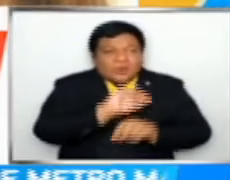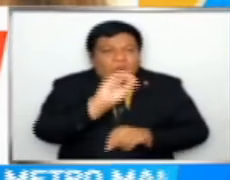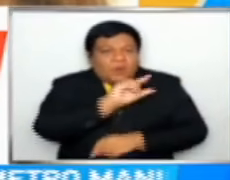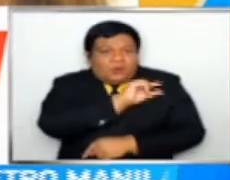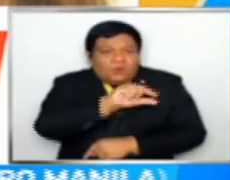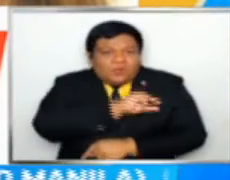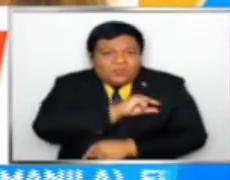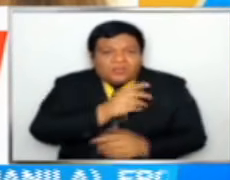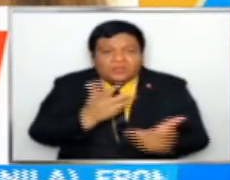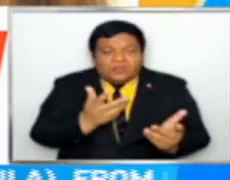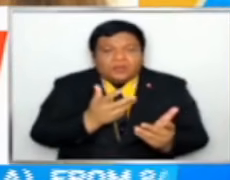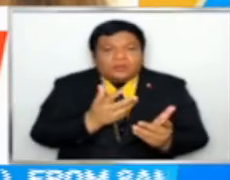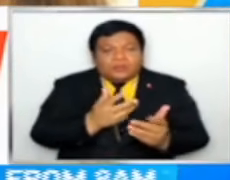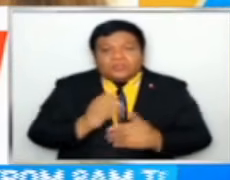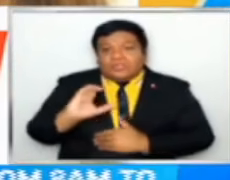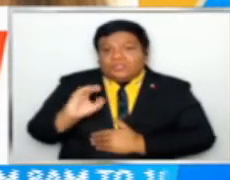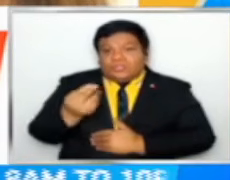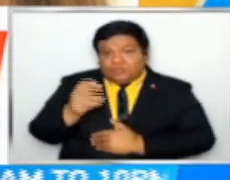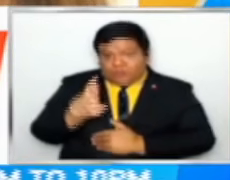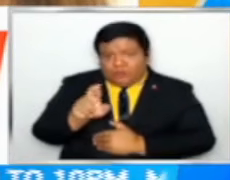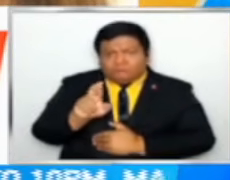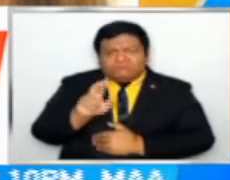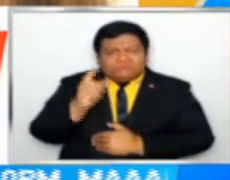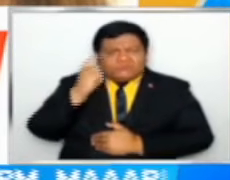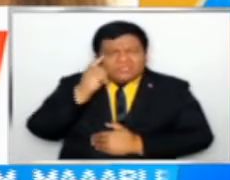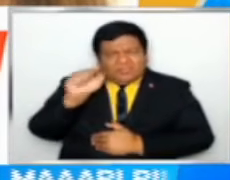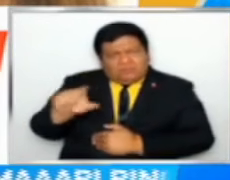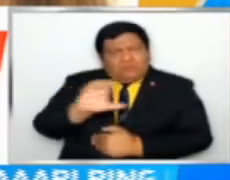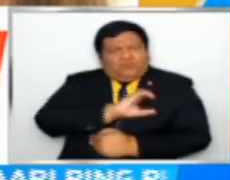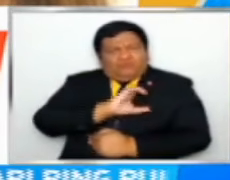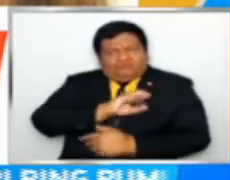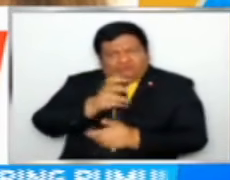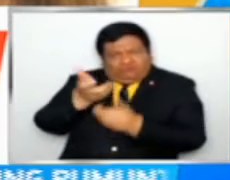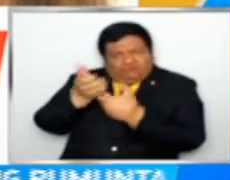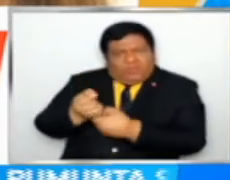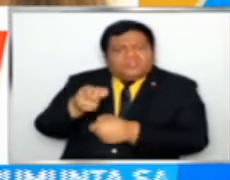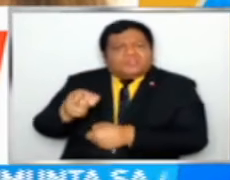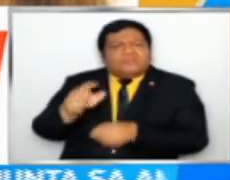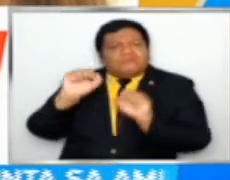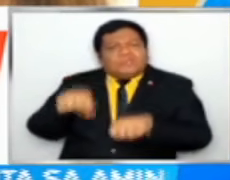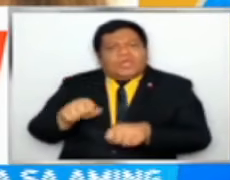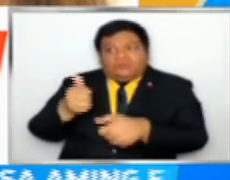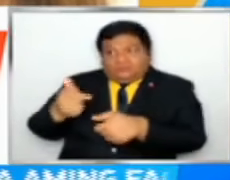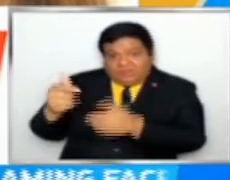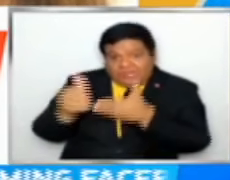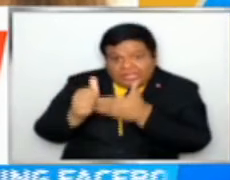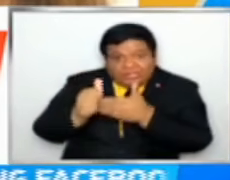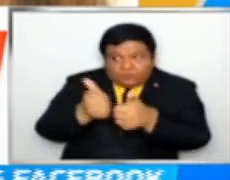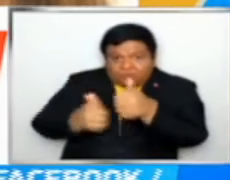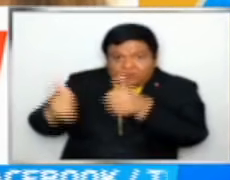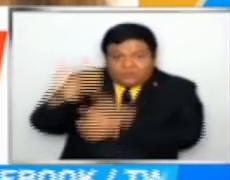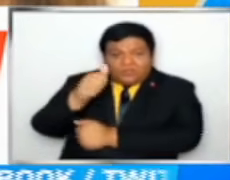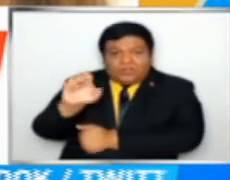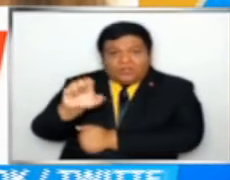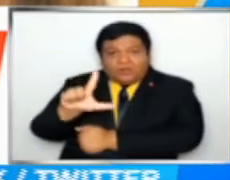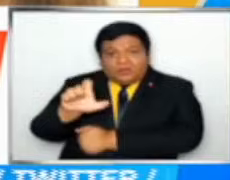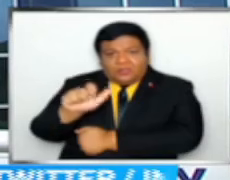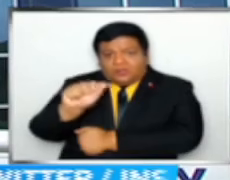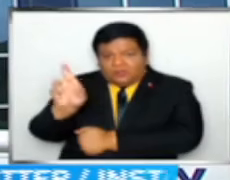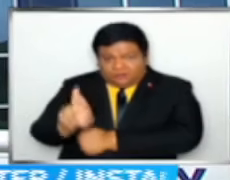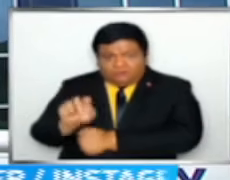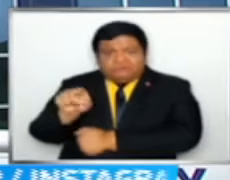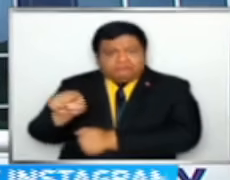ang CHR na kaya na panatilihan ng PNP sa pamumuno ni PNP Chief Police General Guillermo Eliazar ang peace and order ng